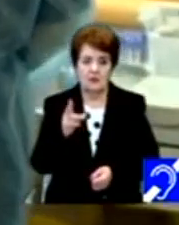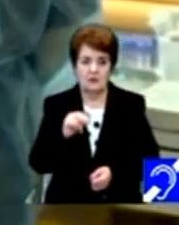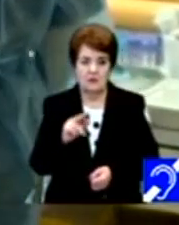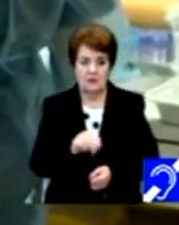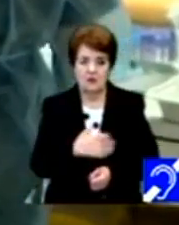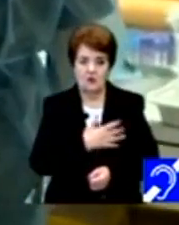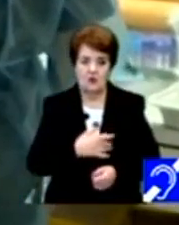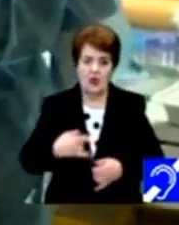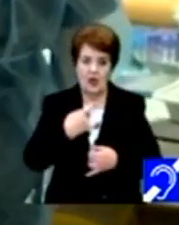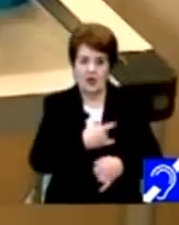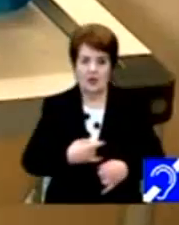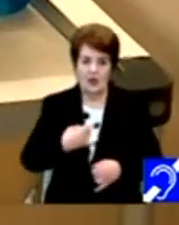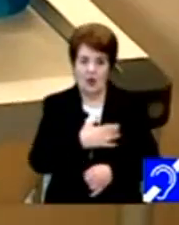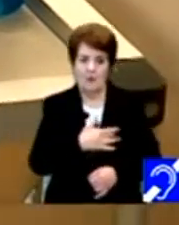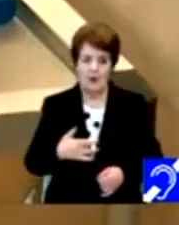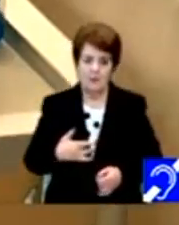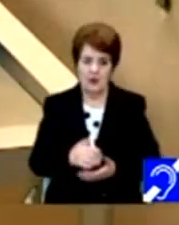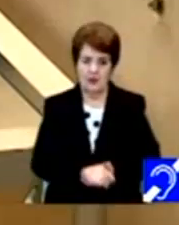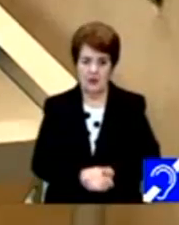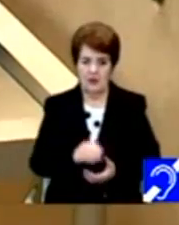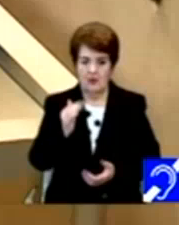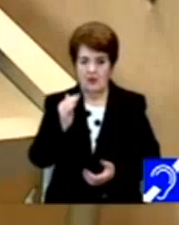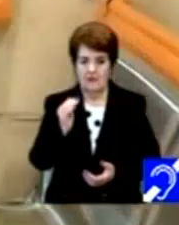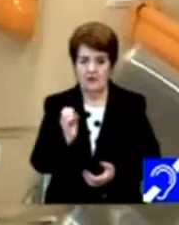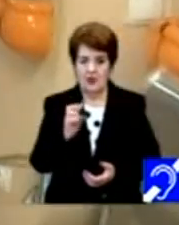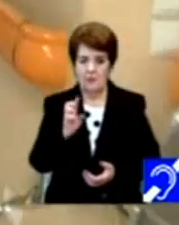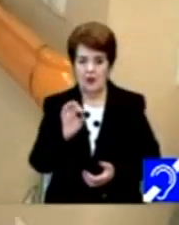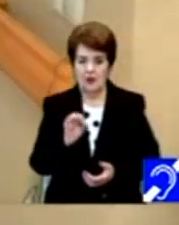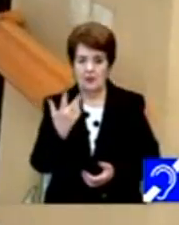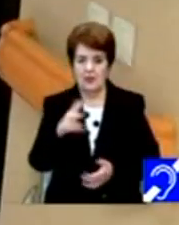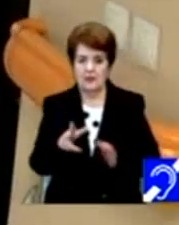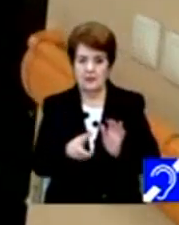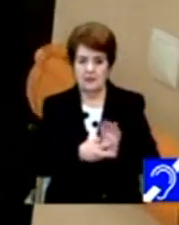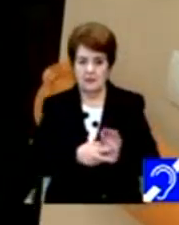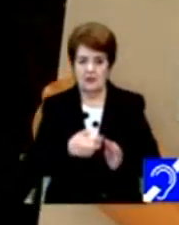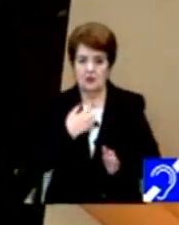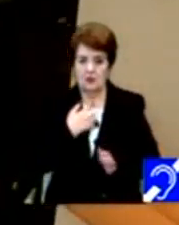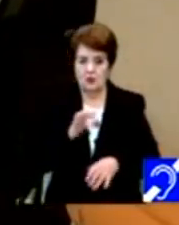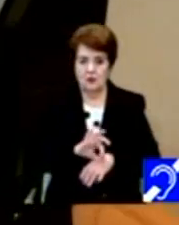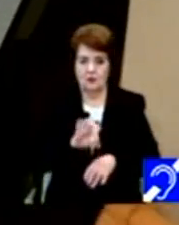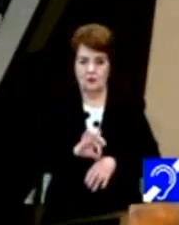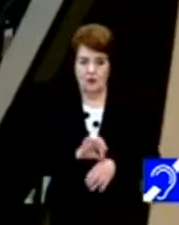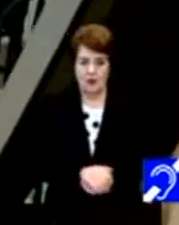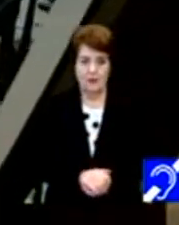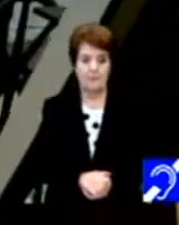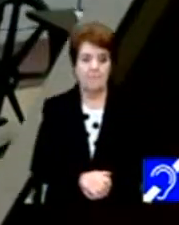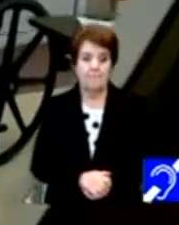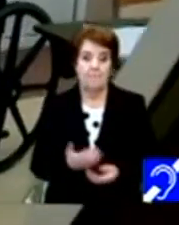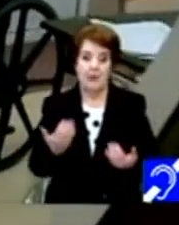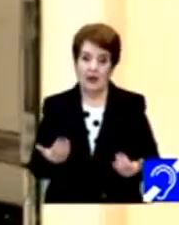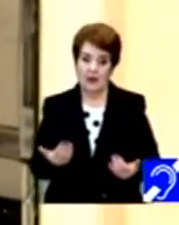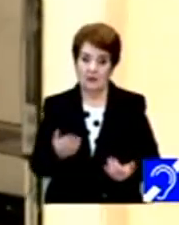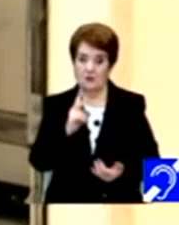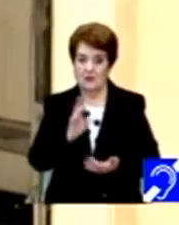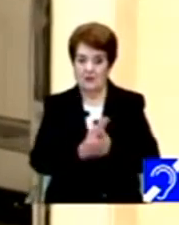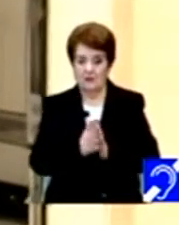raze la plămâni. Ce simptome ați avut? Febră până la 38 și dureri în gât puternice. Cei în stare mai bună pleacă